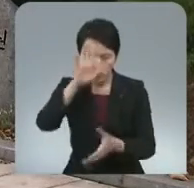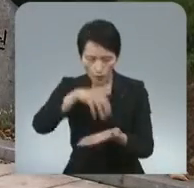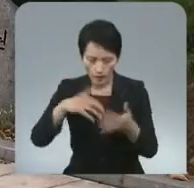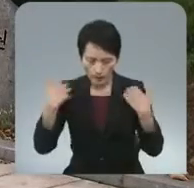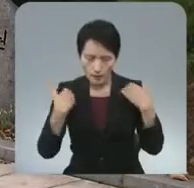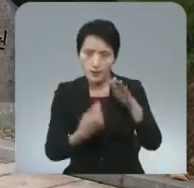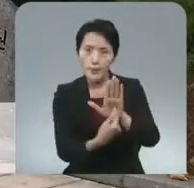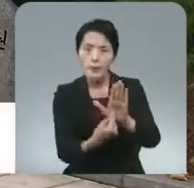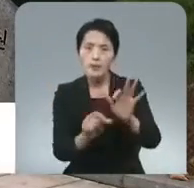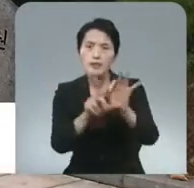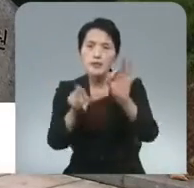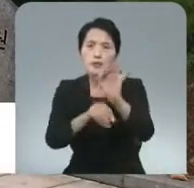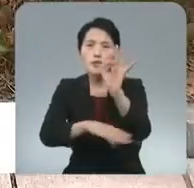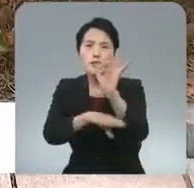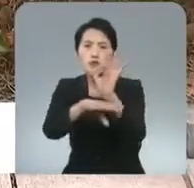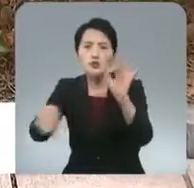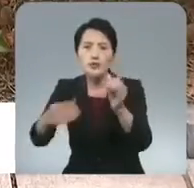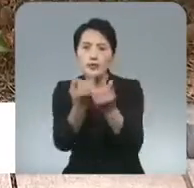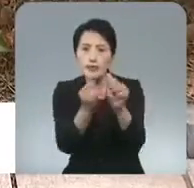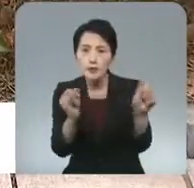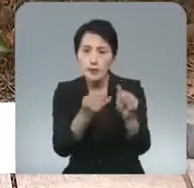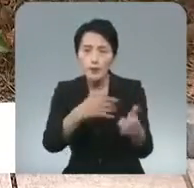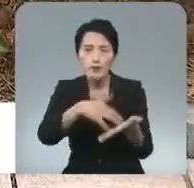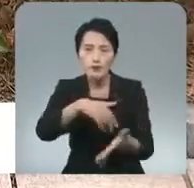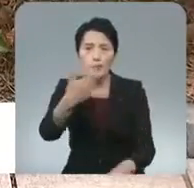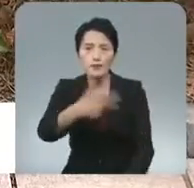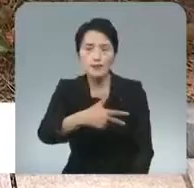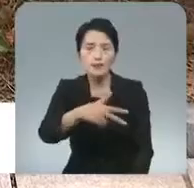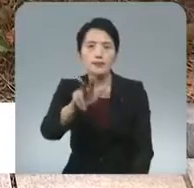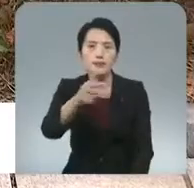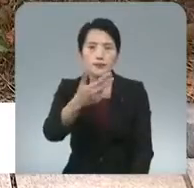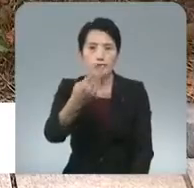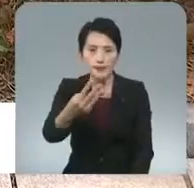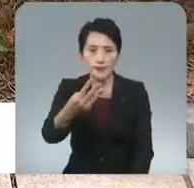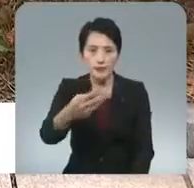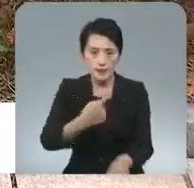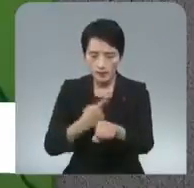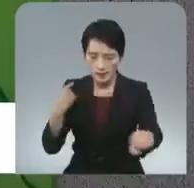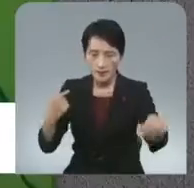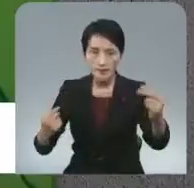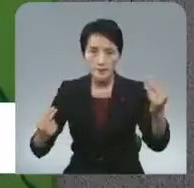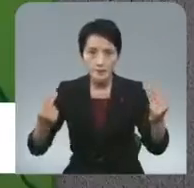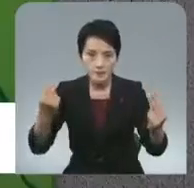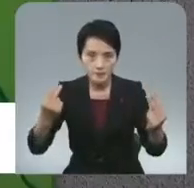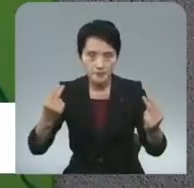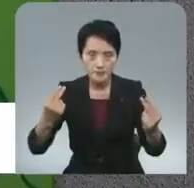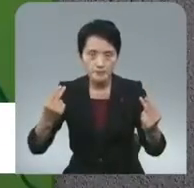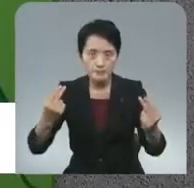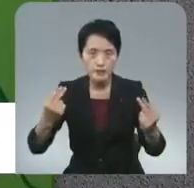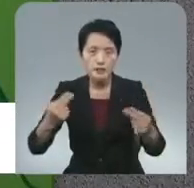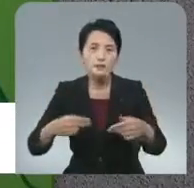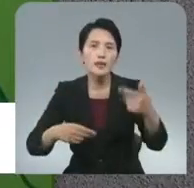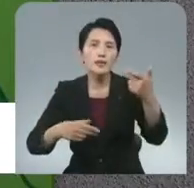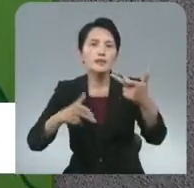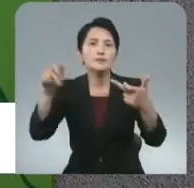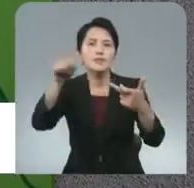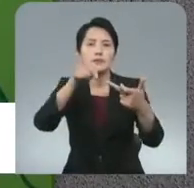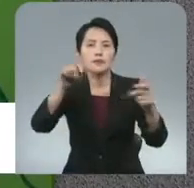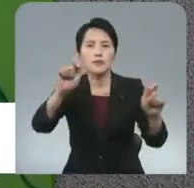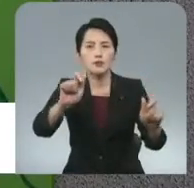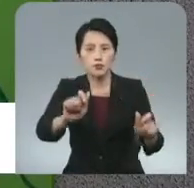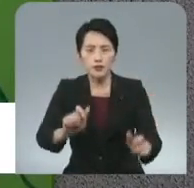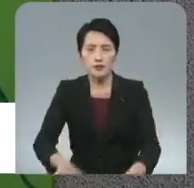新冠疫情扩散后，韩国离婚人数较一年前有所减少，十月离婚人数成历来最大减